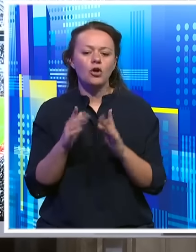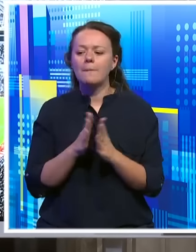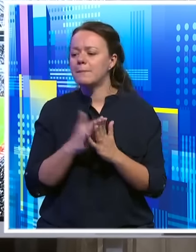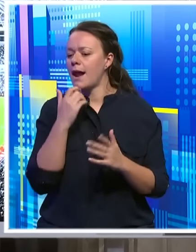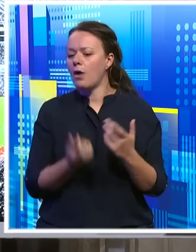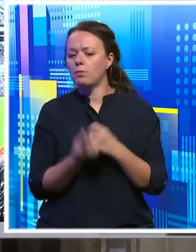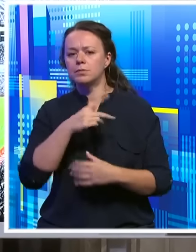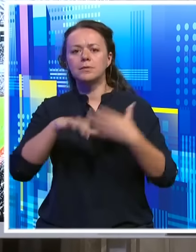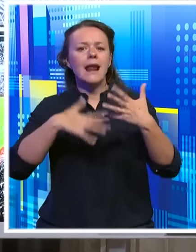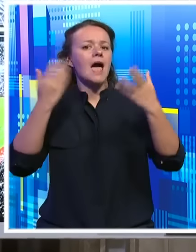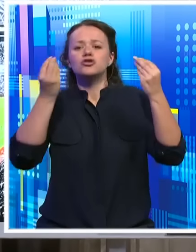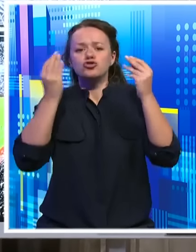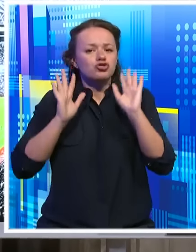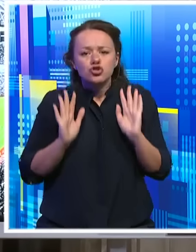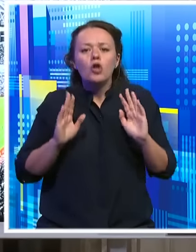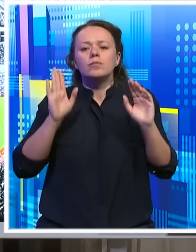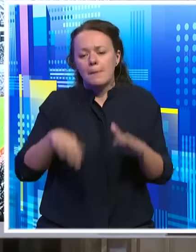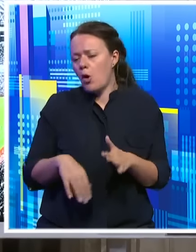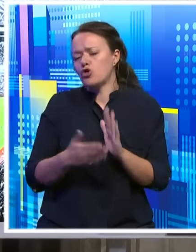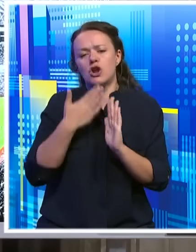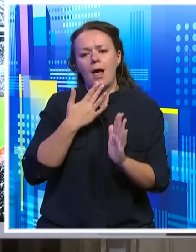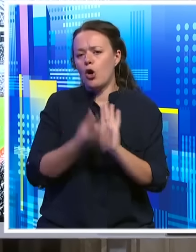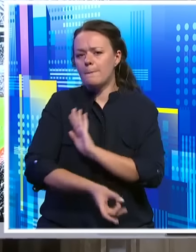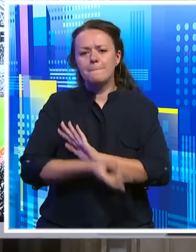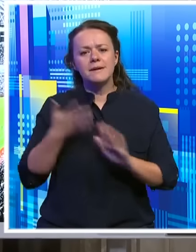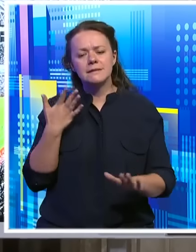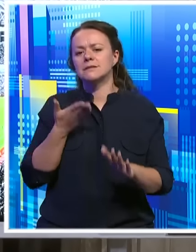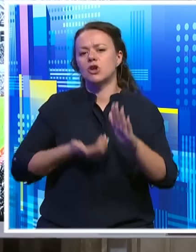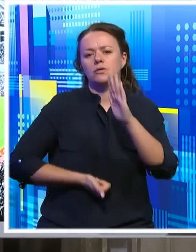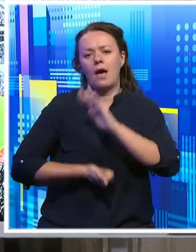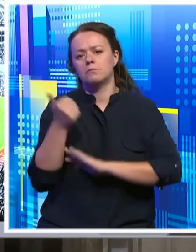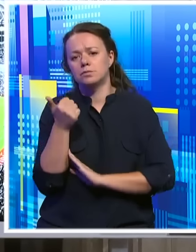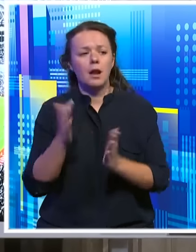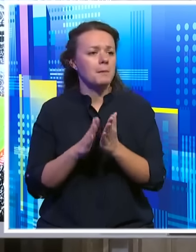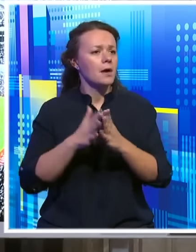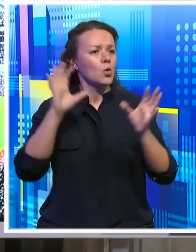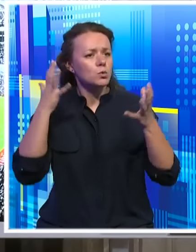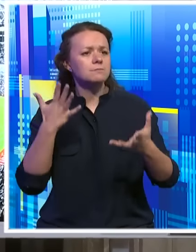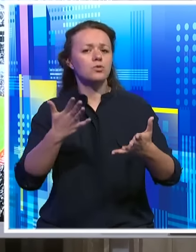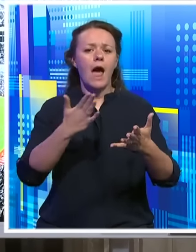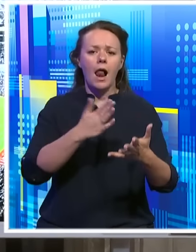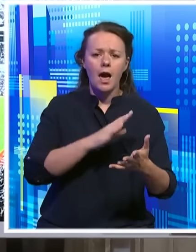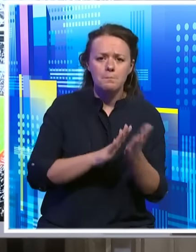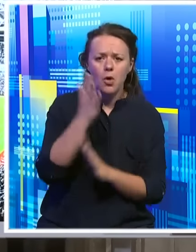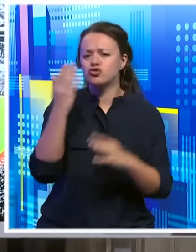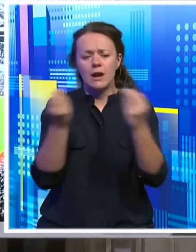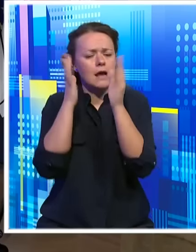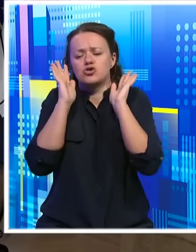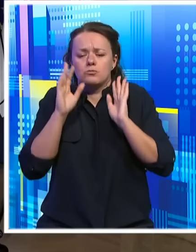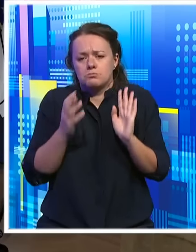neometano, u slučaju bilo čega, bilo kakve uzbune, alarma, požara, bilo čega, da može da